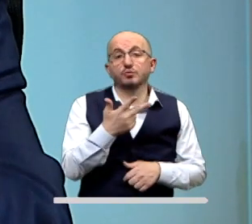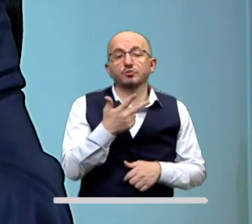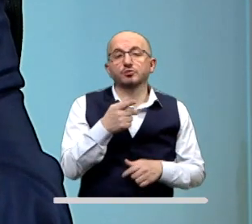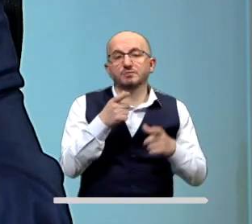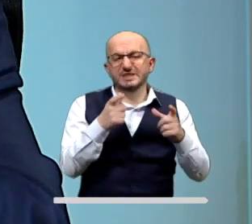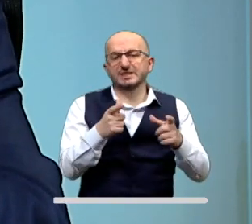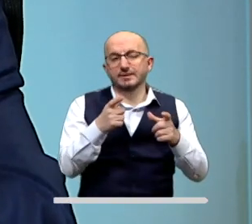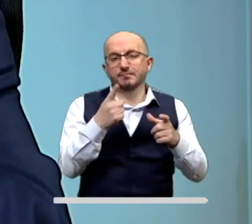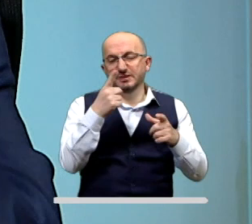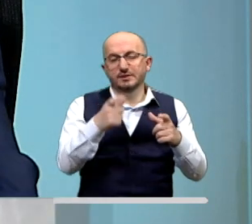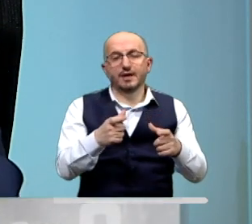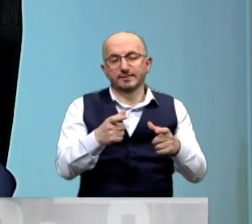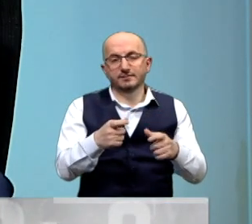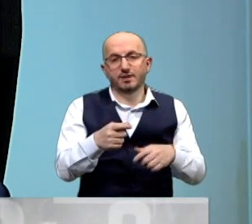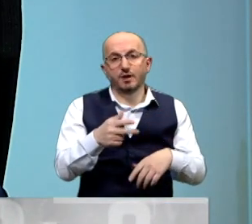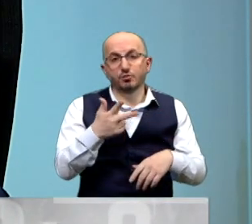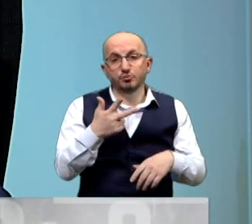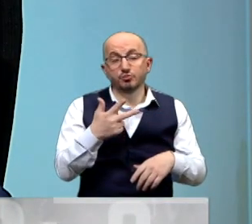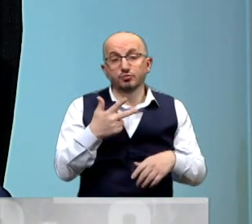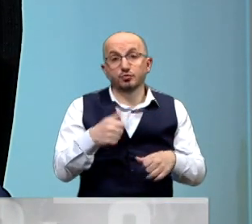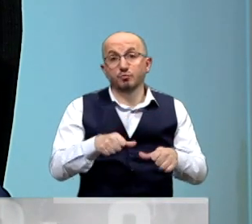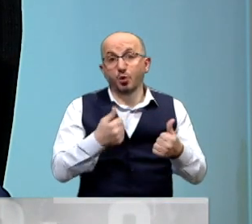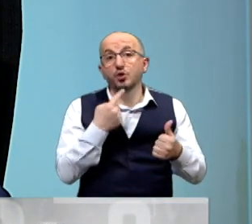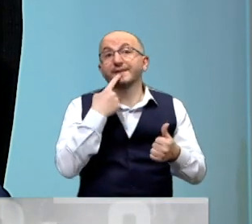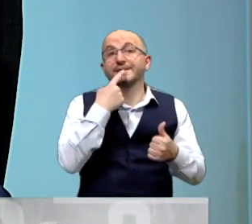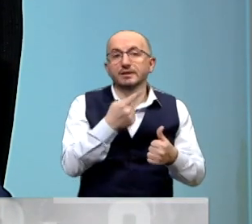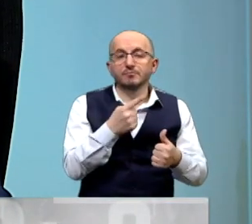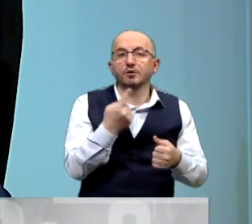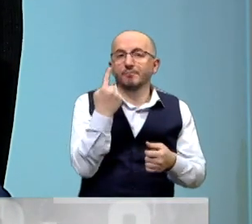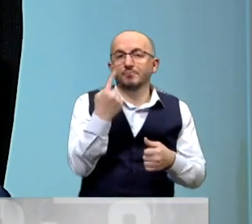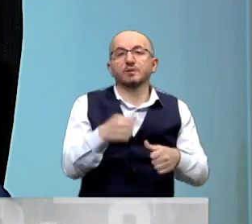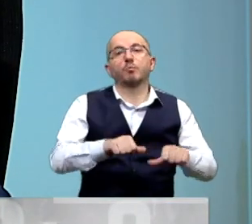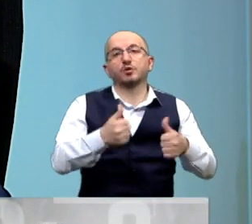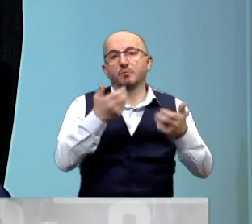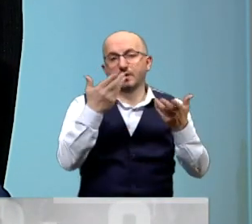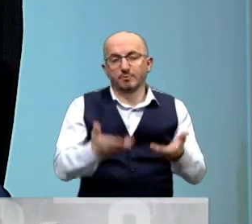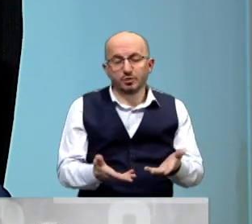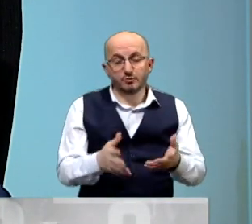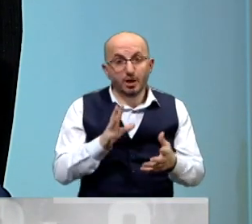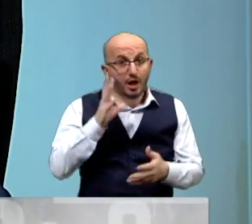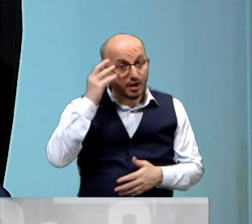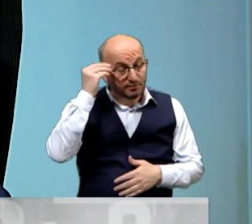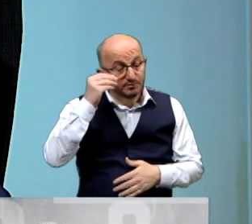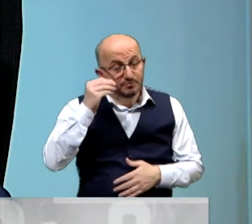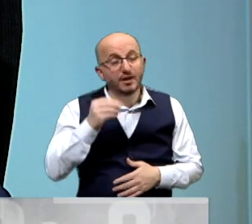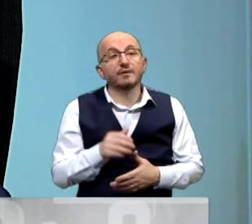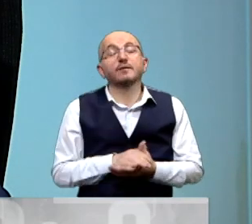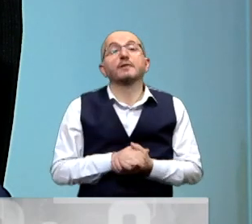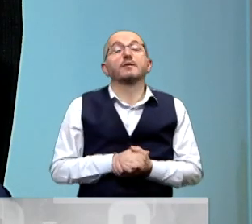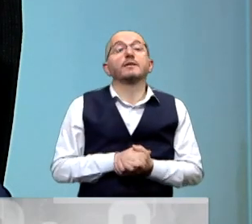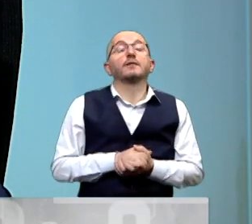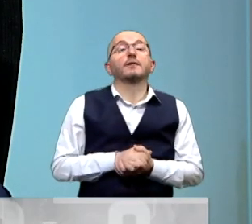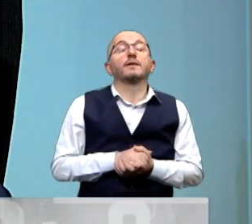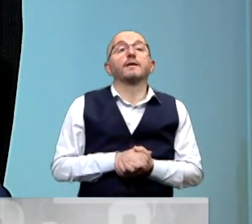mekanda bir mek onu vermeyi bir Talak kabul ediyor Çağdaş alimler fetva kurumları